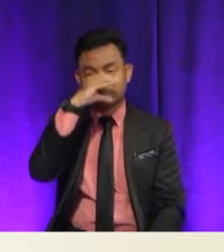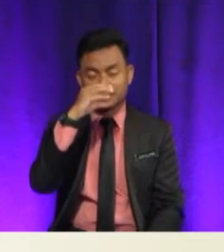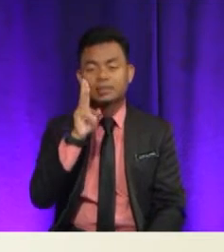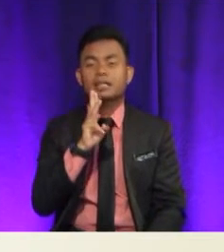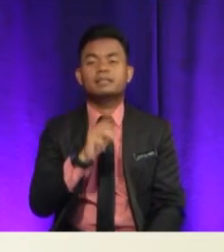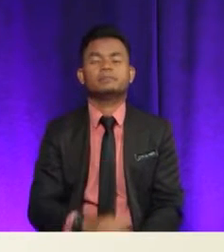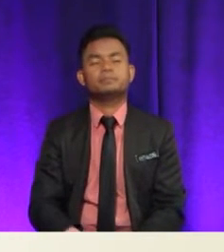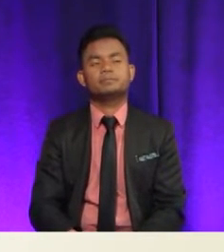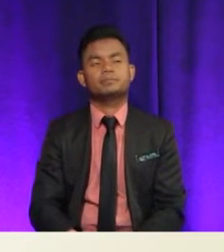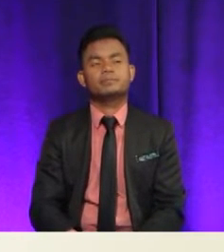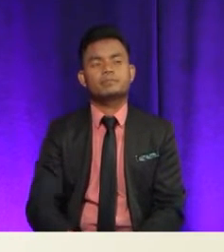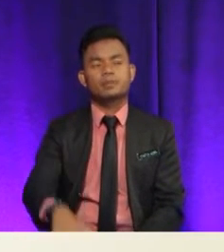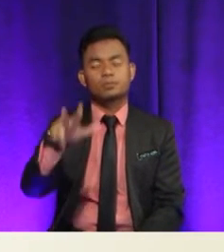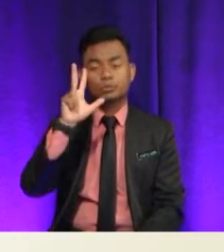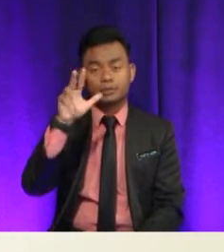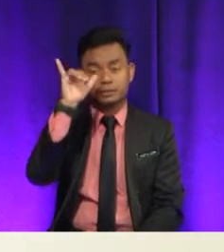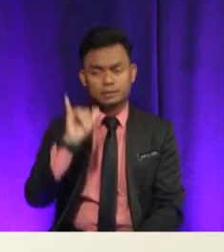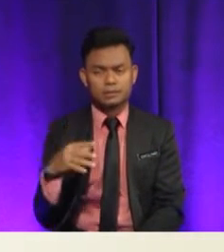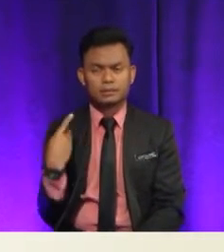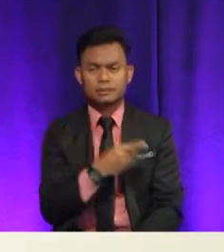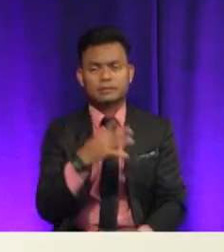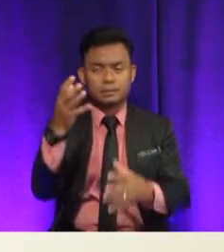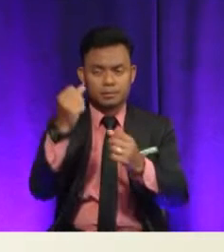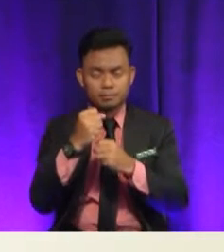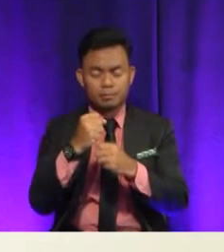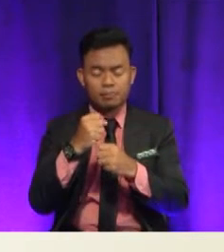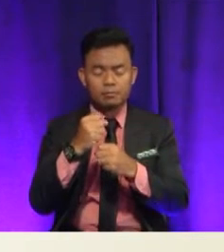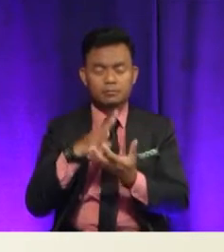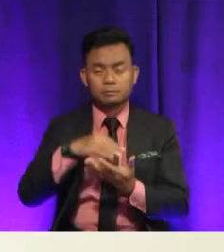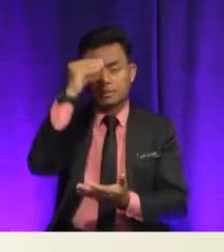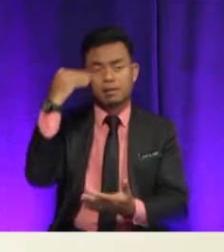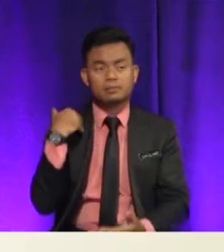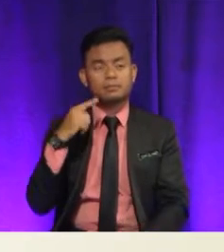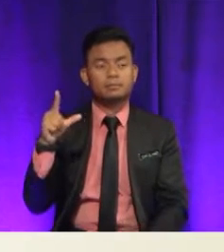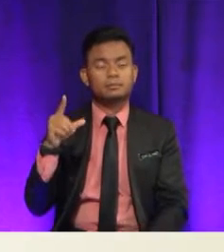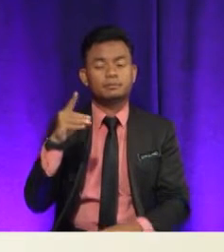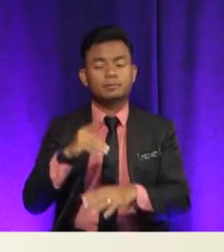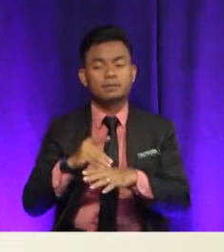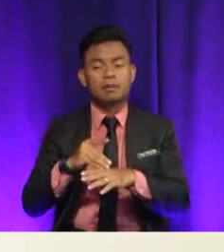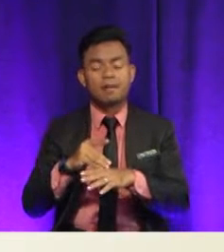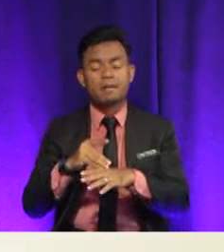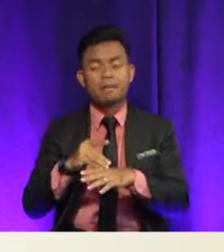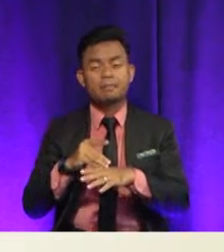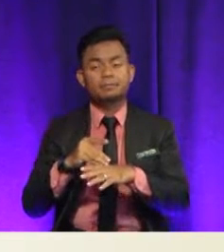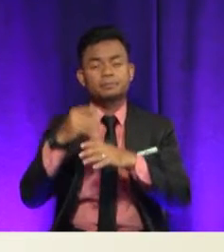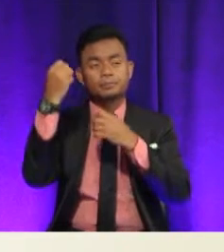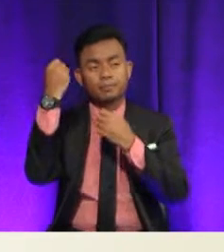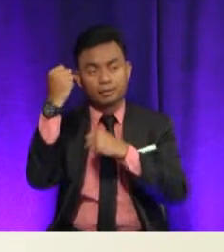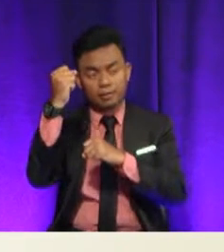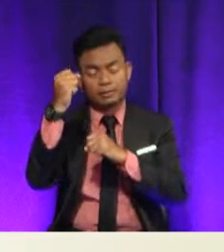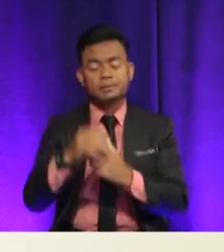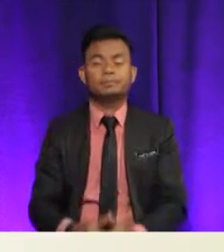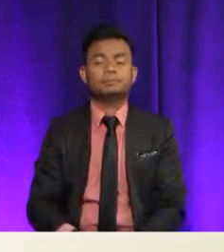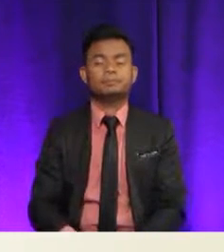ketiga kita kenal pasien dapat kita kupas dalam syair tersebut ialah ditaati merupakan sifat unggul pada watak